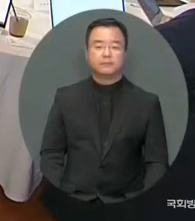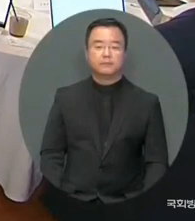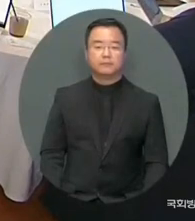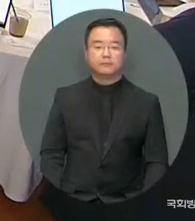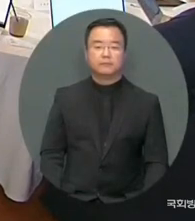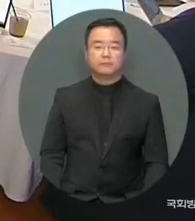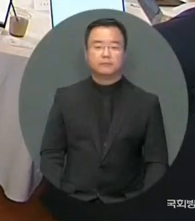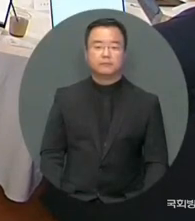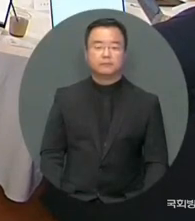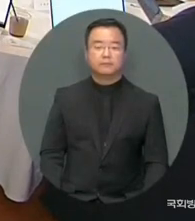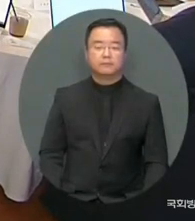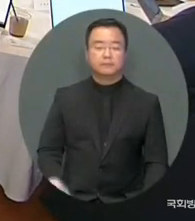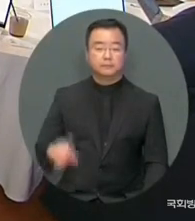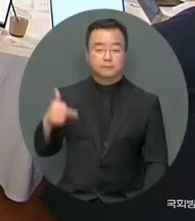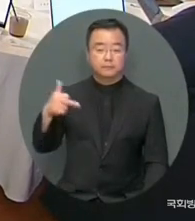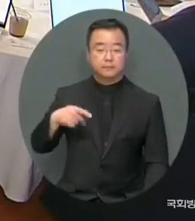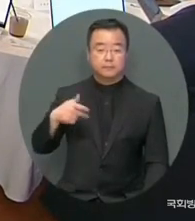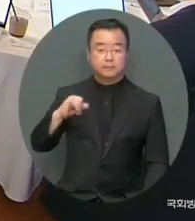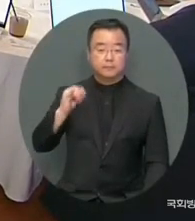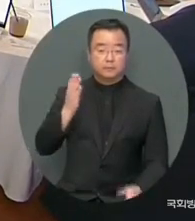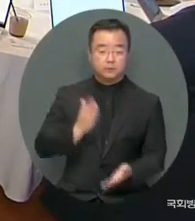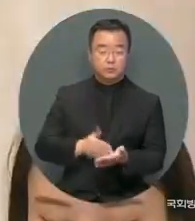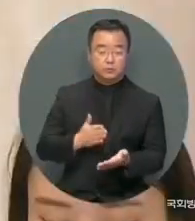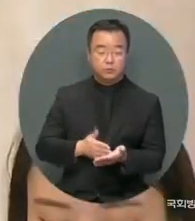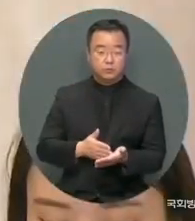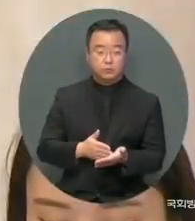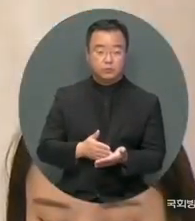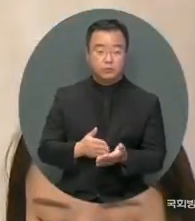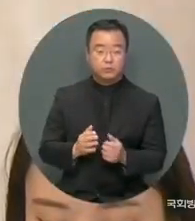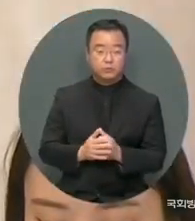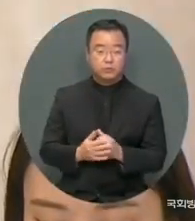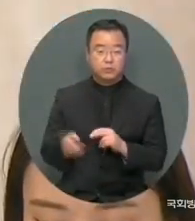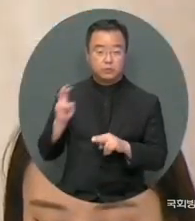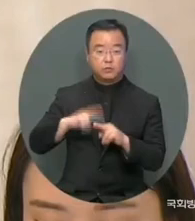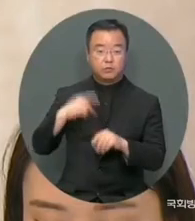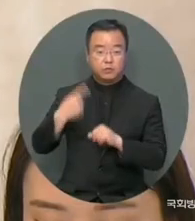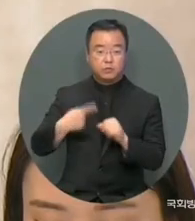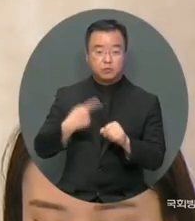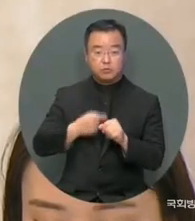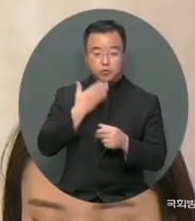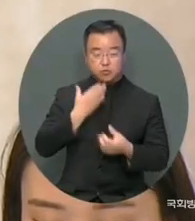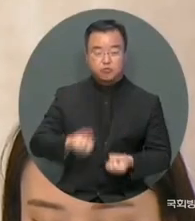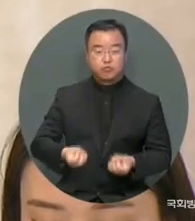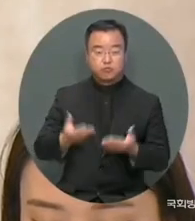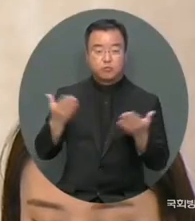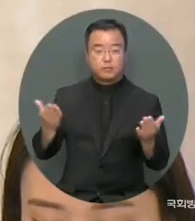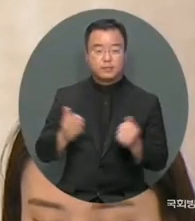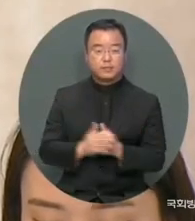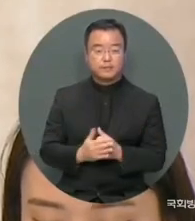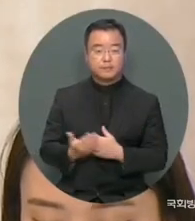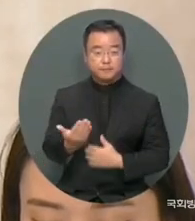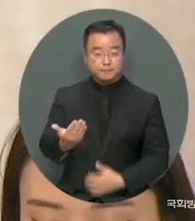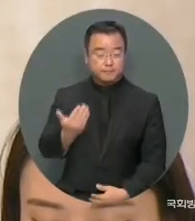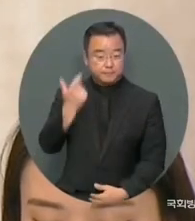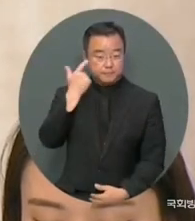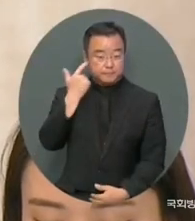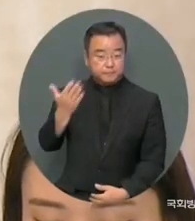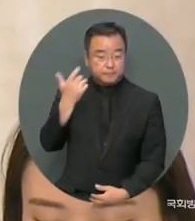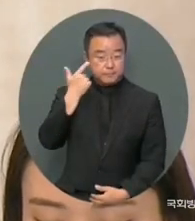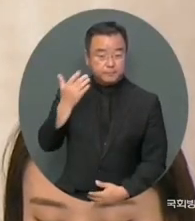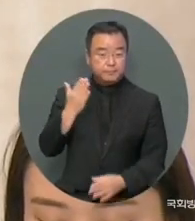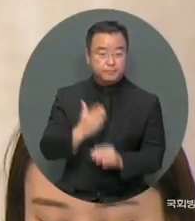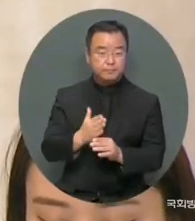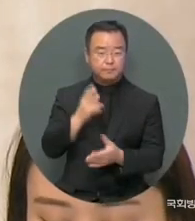네, 쿠키뉴스 황희성 기자라고 합니다. 김진표 의장님 취임 1주년 진심으로 축하드립니다. 그 앞선 질문에서도 개헌 얘기가